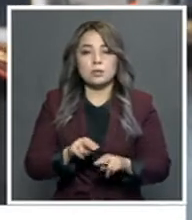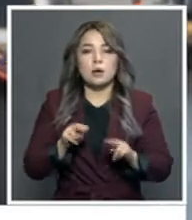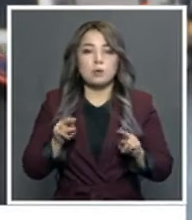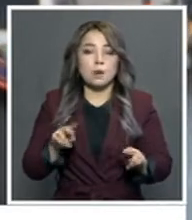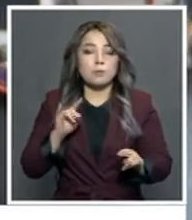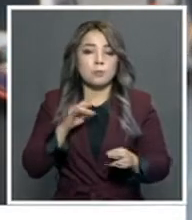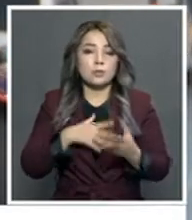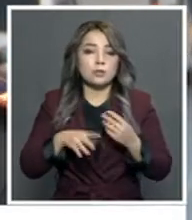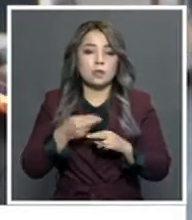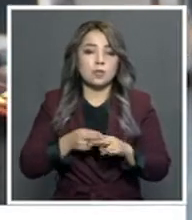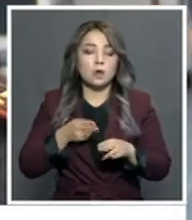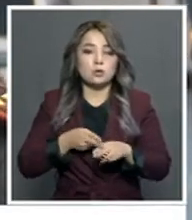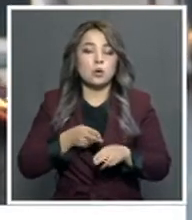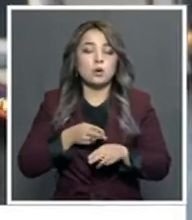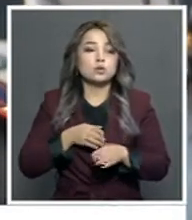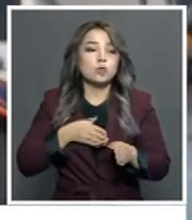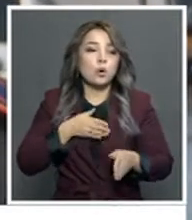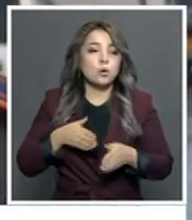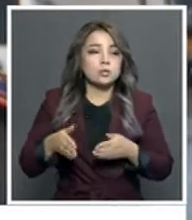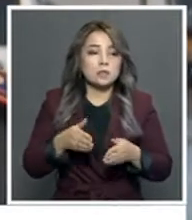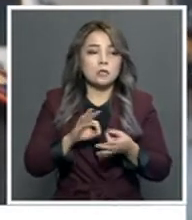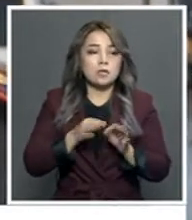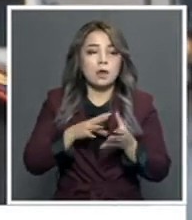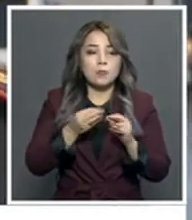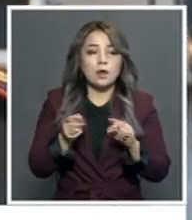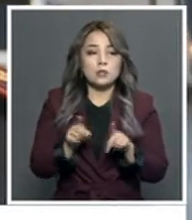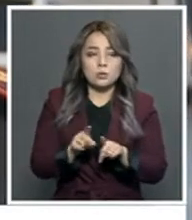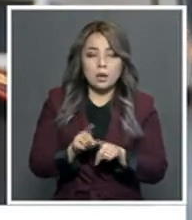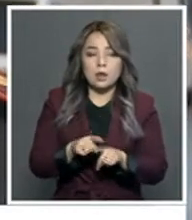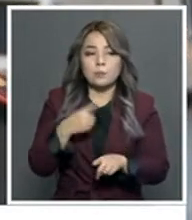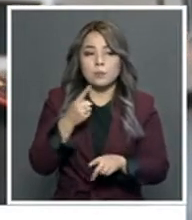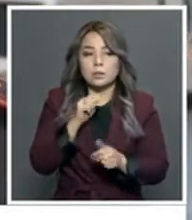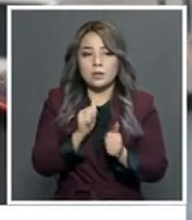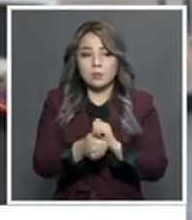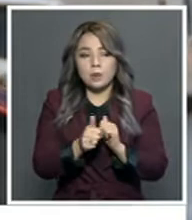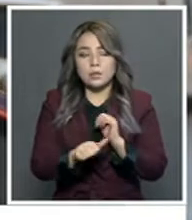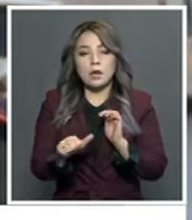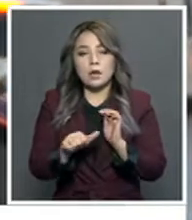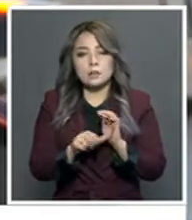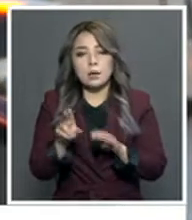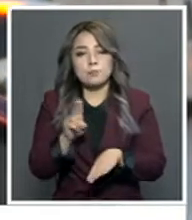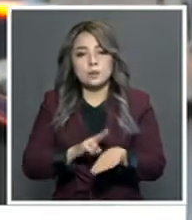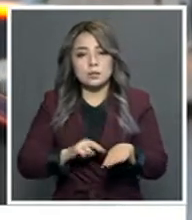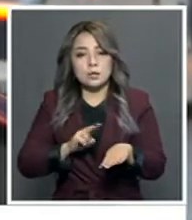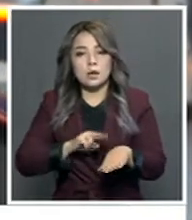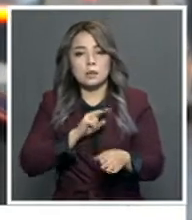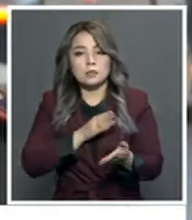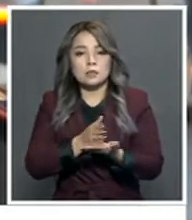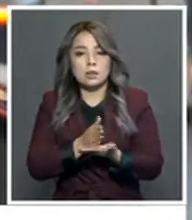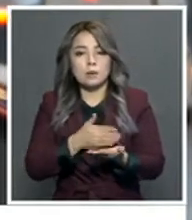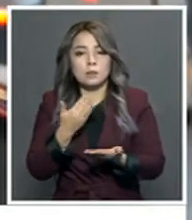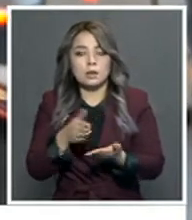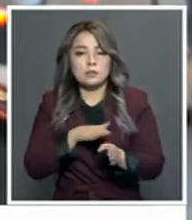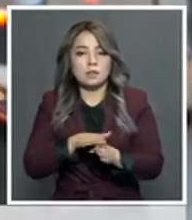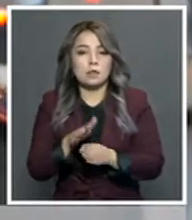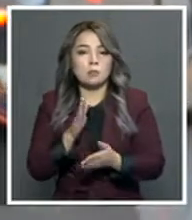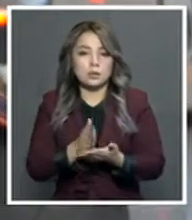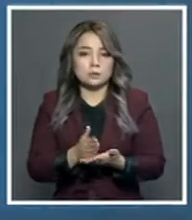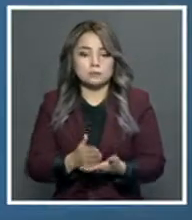жолында 935 километрінде құралған. Бір сменасына 6 полиция қызметкер қызметтерін атқарады.